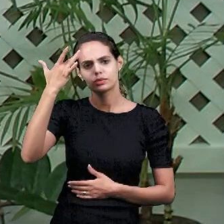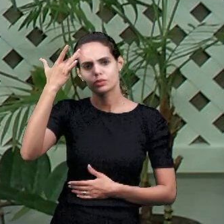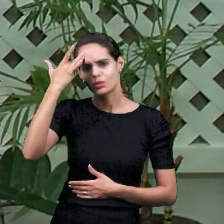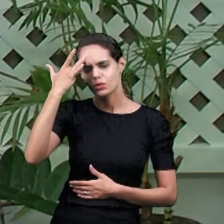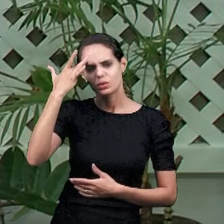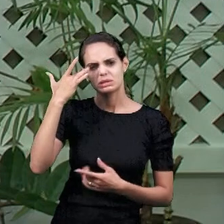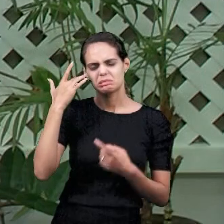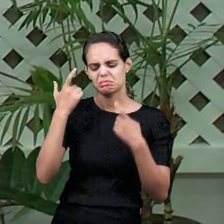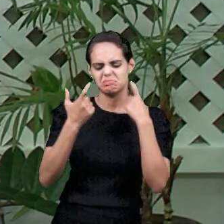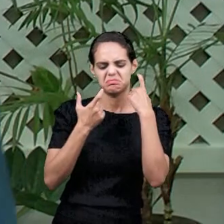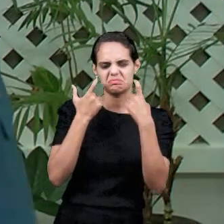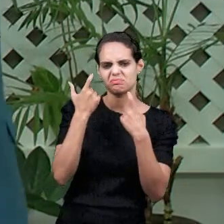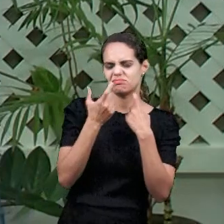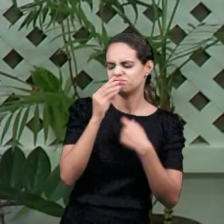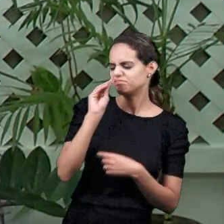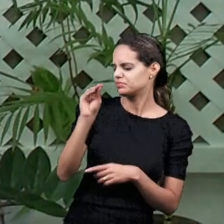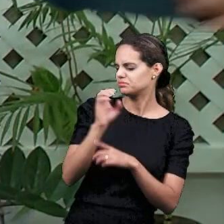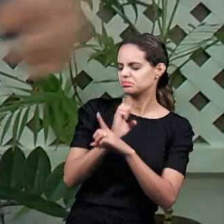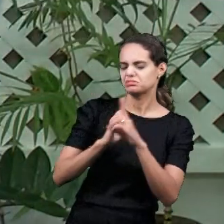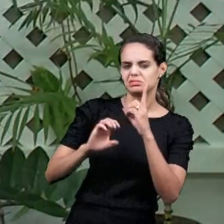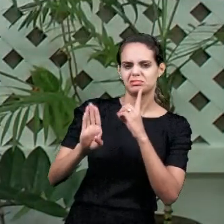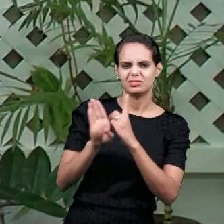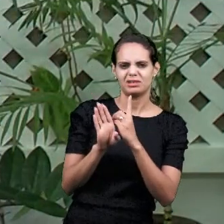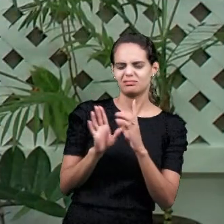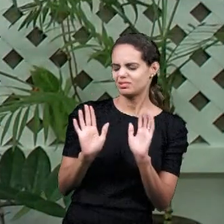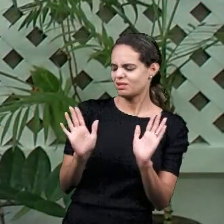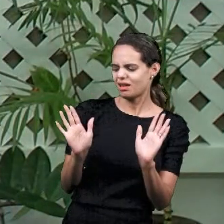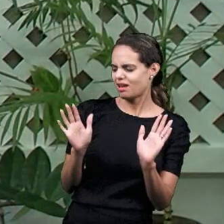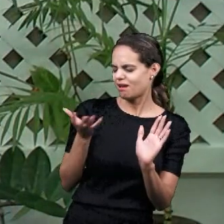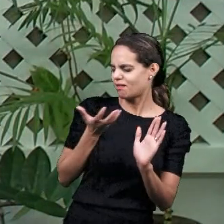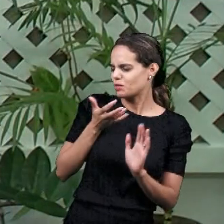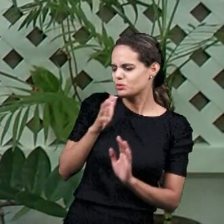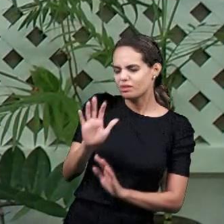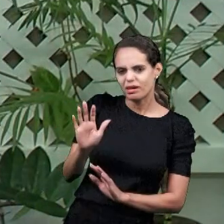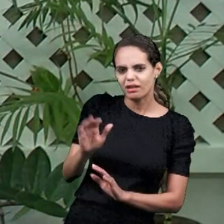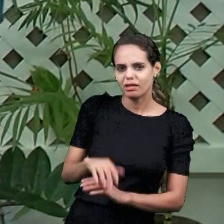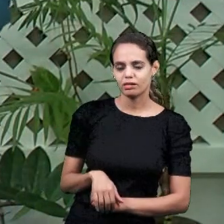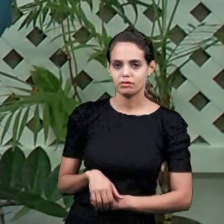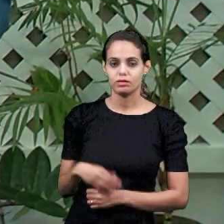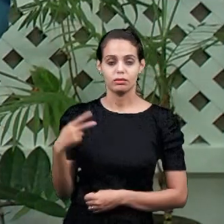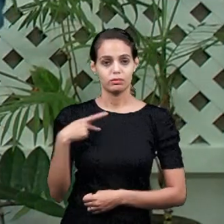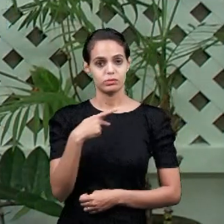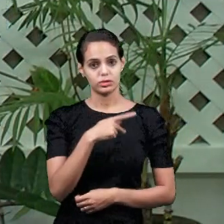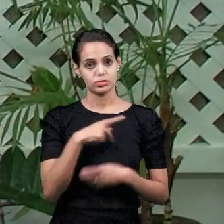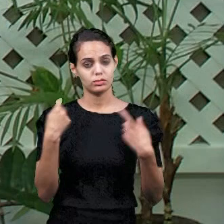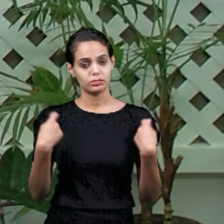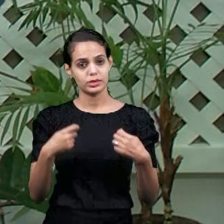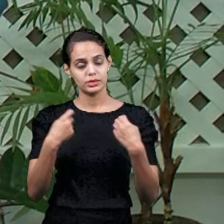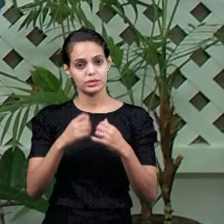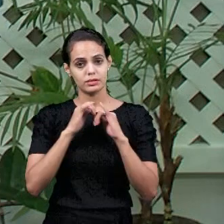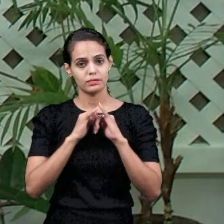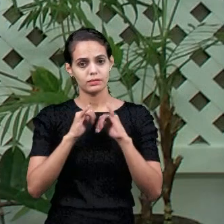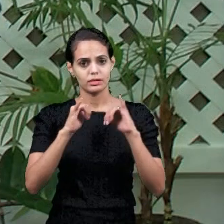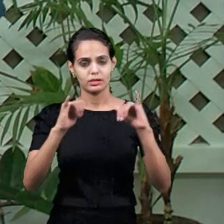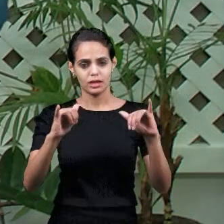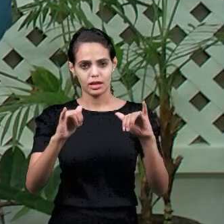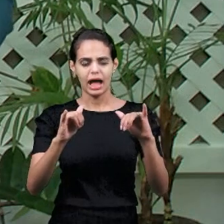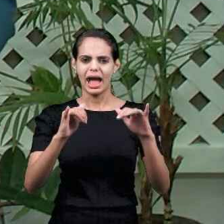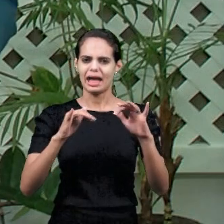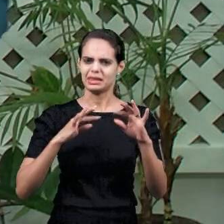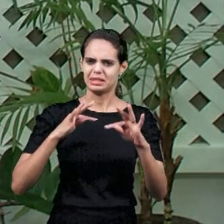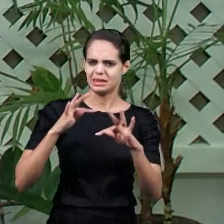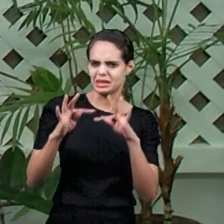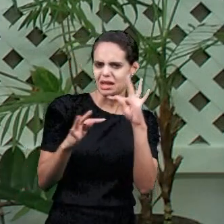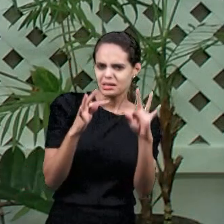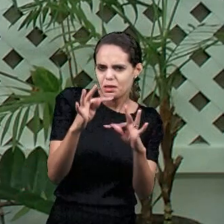et ils laissent d'être attendus par les pasteurs. Donc, regardez bien,